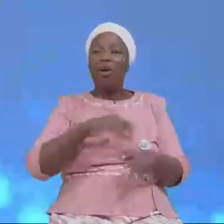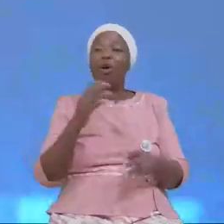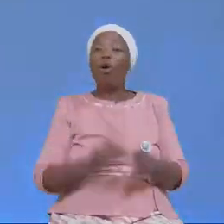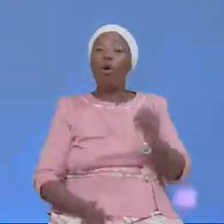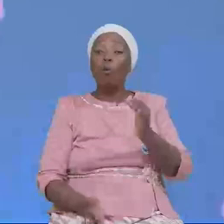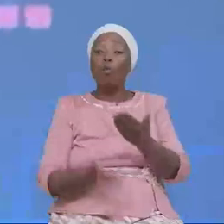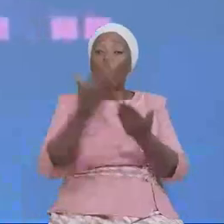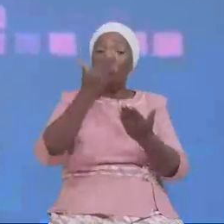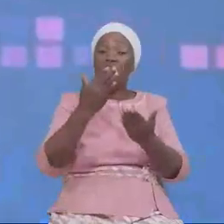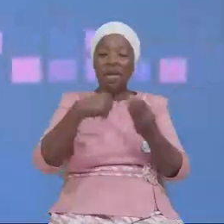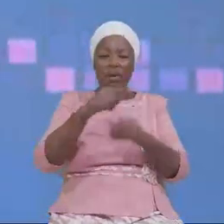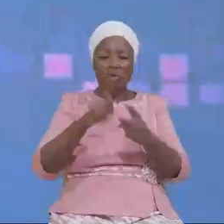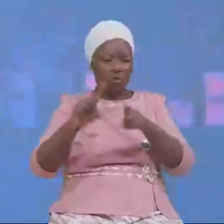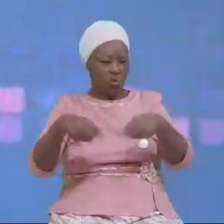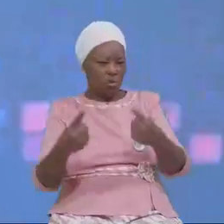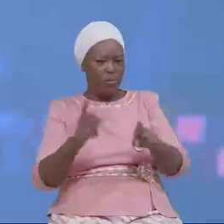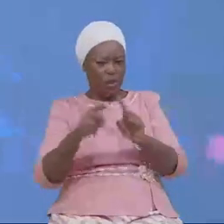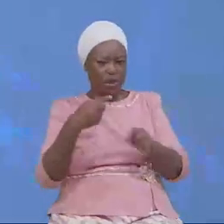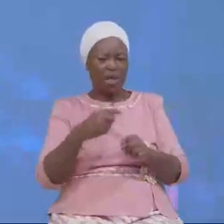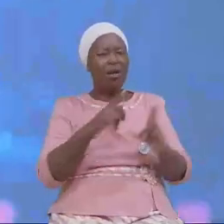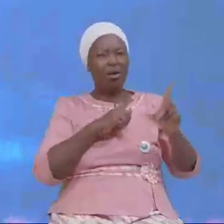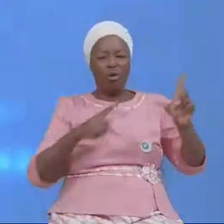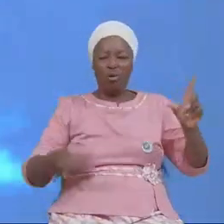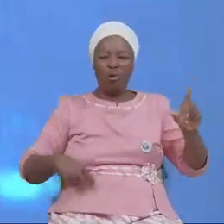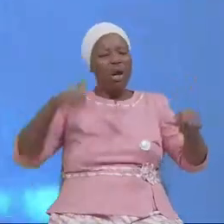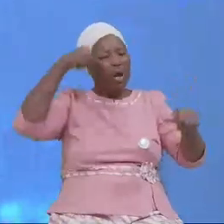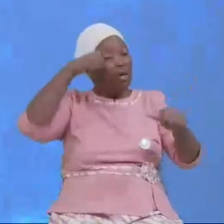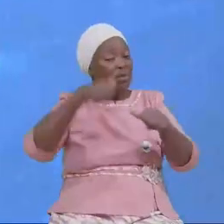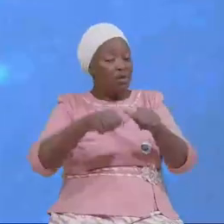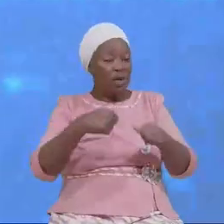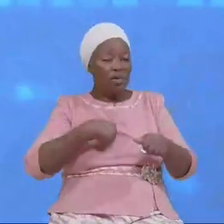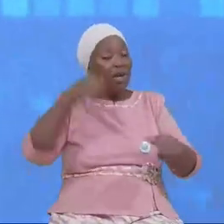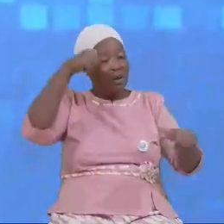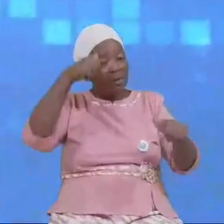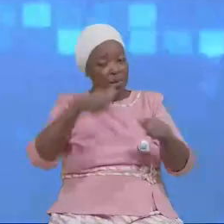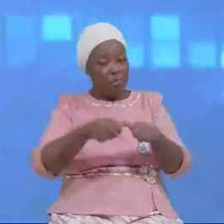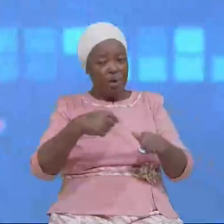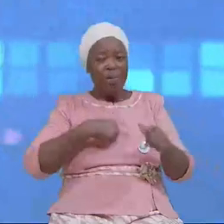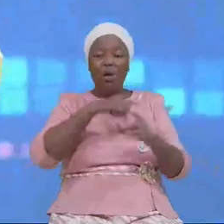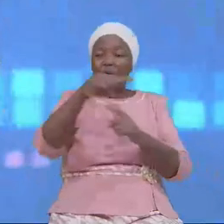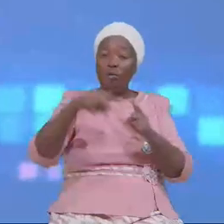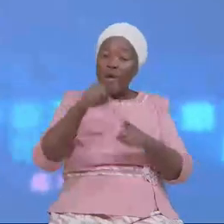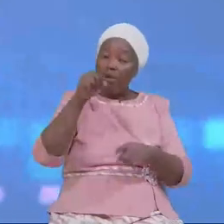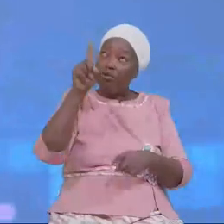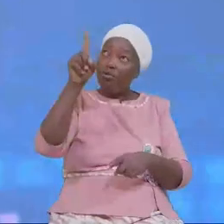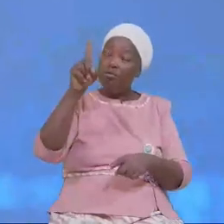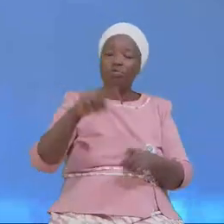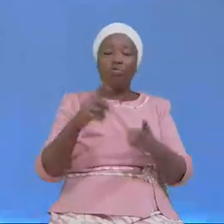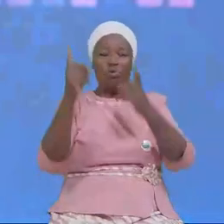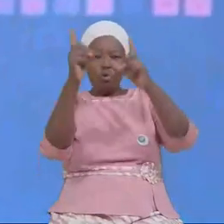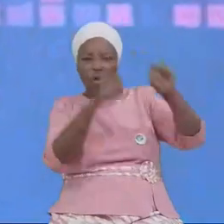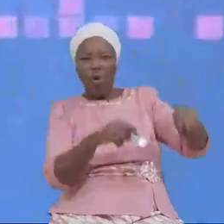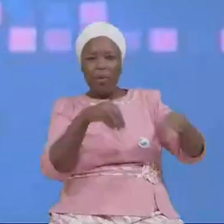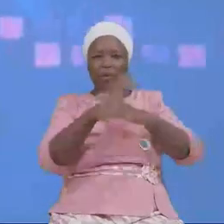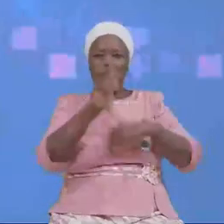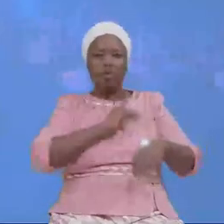aller. Il a dit, Seigneur, souviens-toi de moi quand tu viendras dans ton